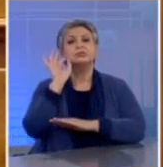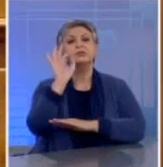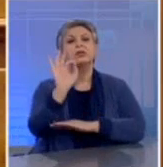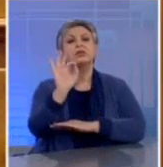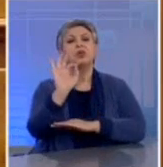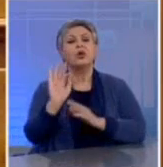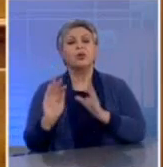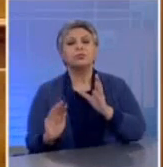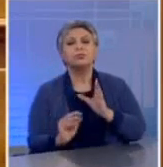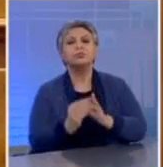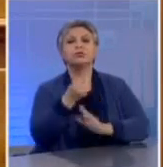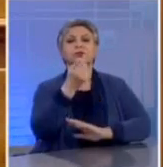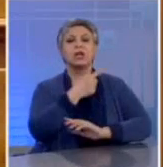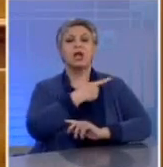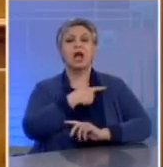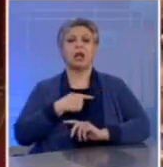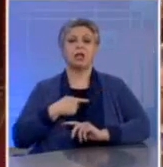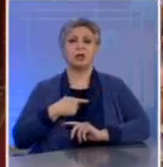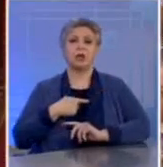λοιπόν για καρέκλα σε μένα.